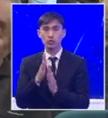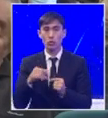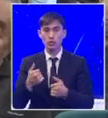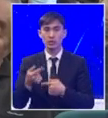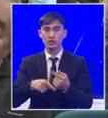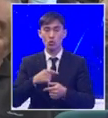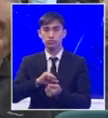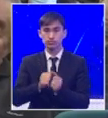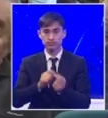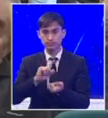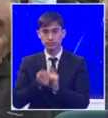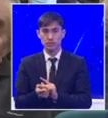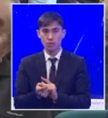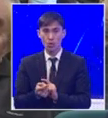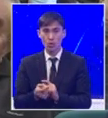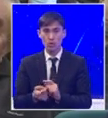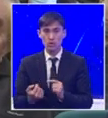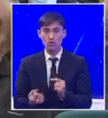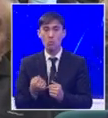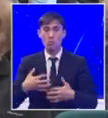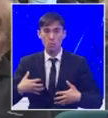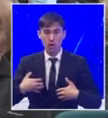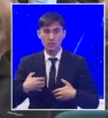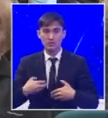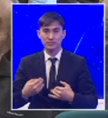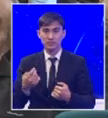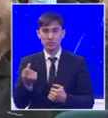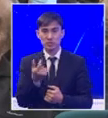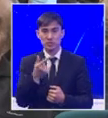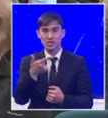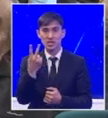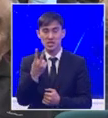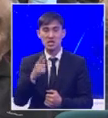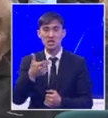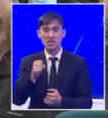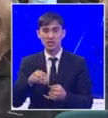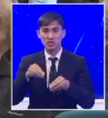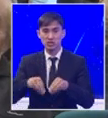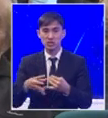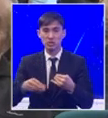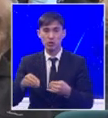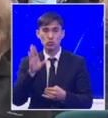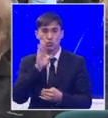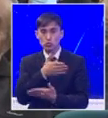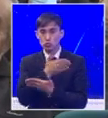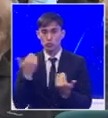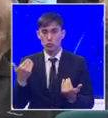тас болады. Одан кейін ол малды қайтеді. Салған кішкентай бір 2 гектар жері бар. Оған я су